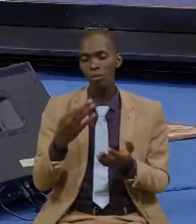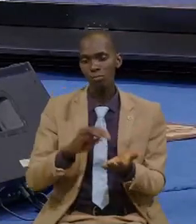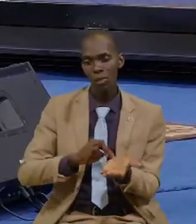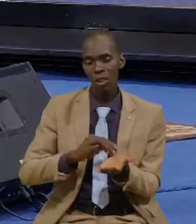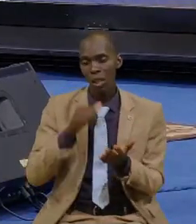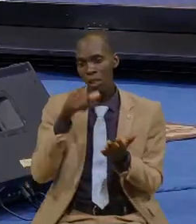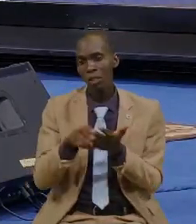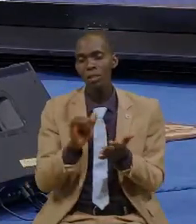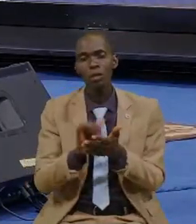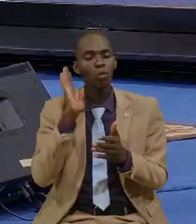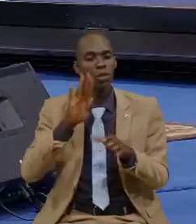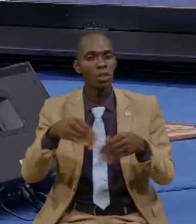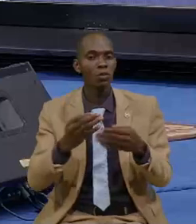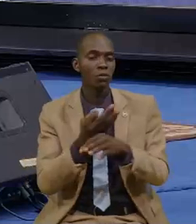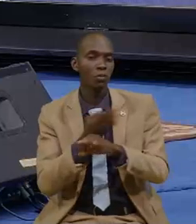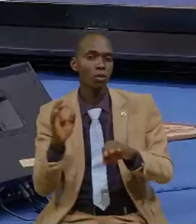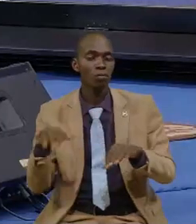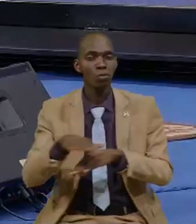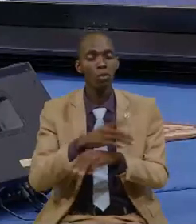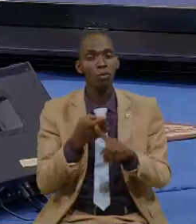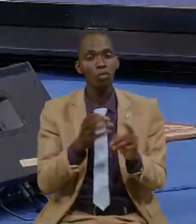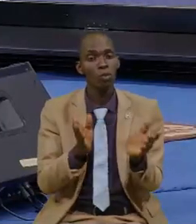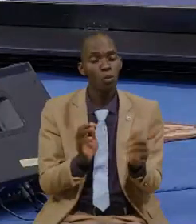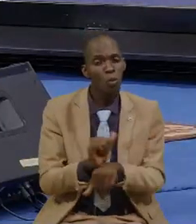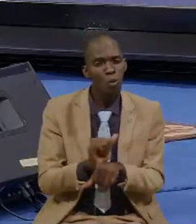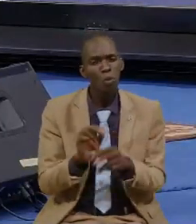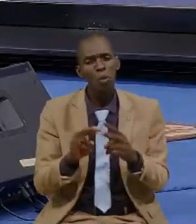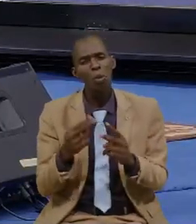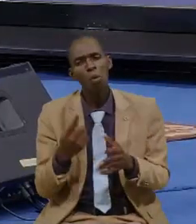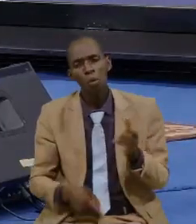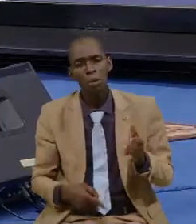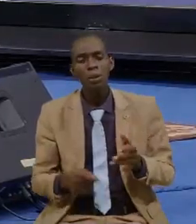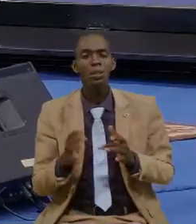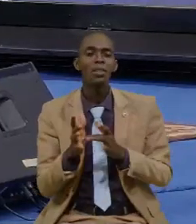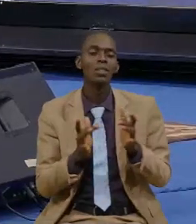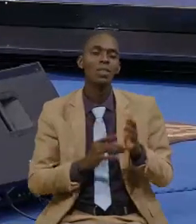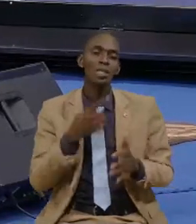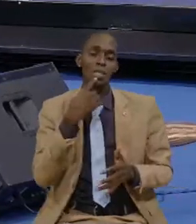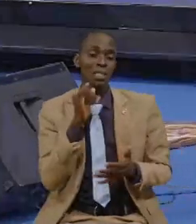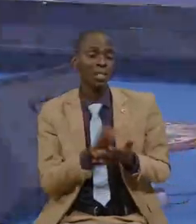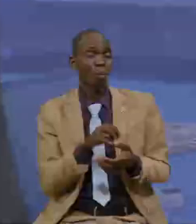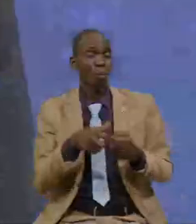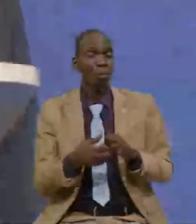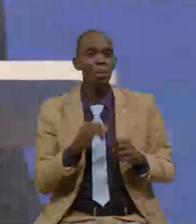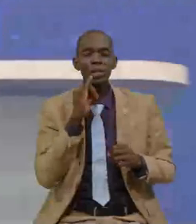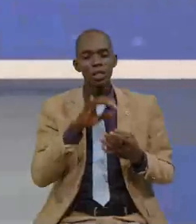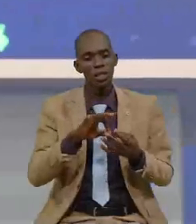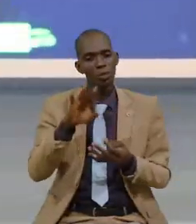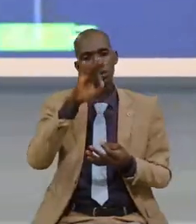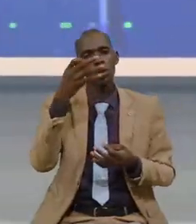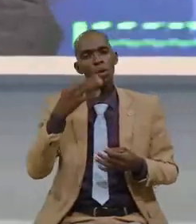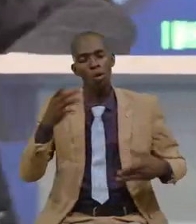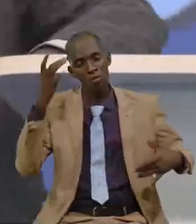repos? Non, j'éprouve la douleur. Jésus a dit que c'est un esprit d'infirmité. 5